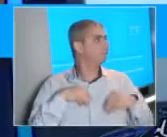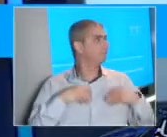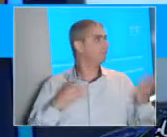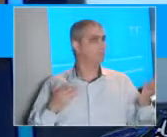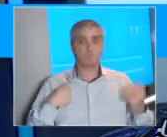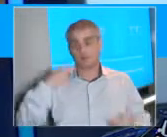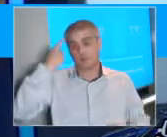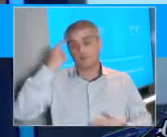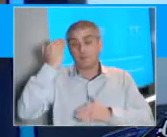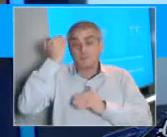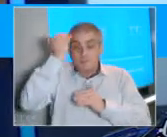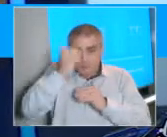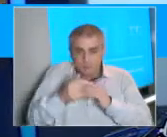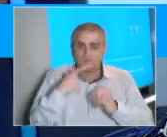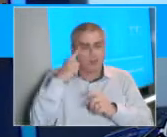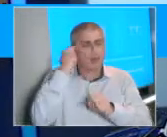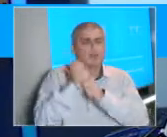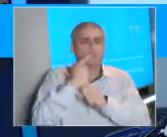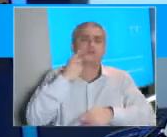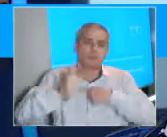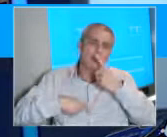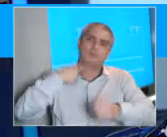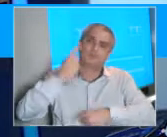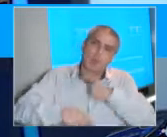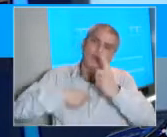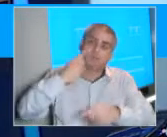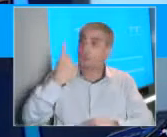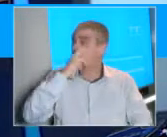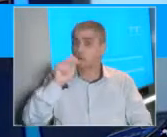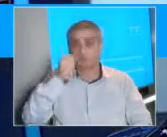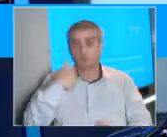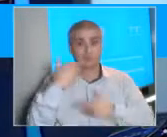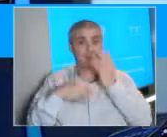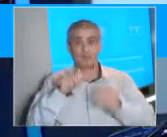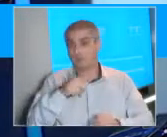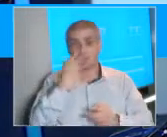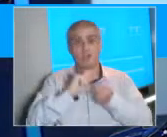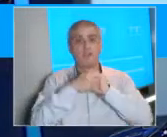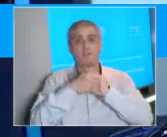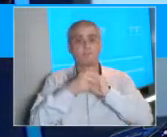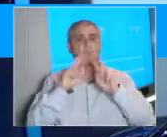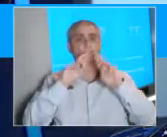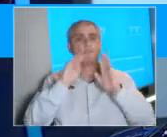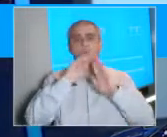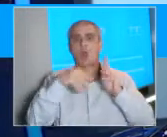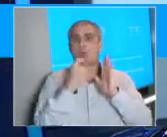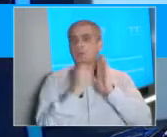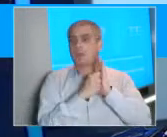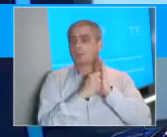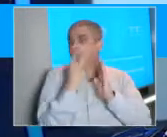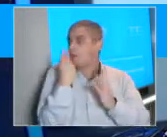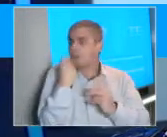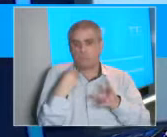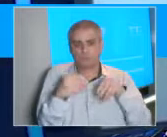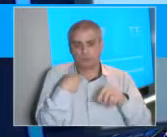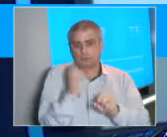רואי. ואני חושב שבסוף, אפשר להגיד נתעקש, אבל שנים על שנים, דרך אגב, אחד הנושאים הראשונים שקידמתי בכנסת היה רפורמה במכון התקנים. גם. היה שם הרבה